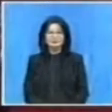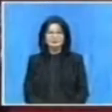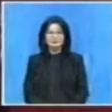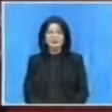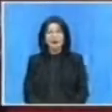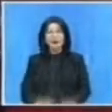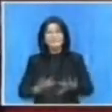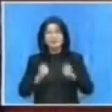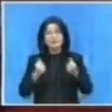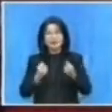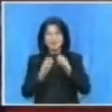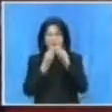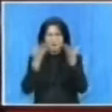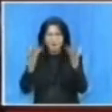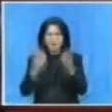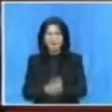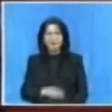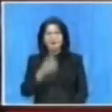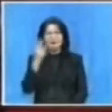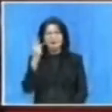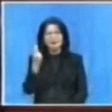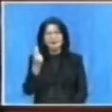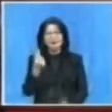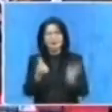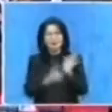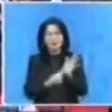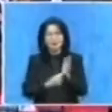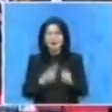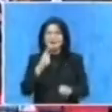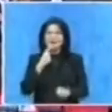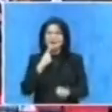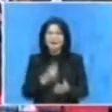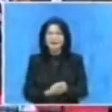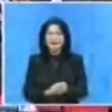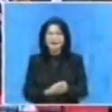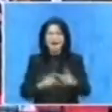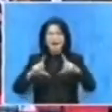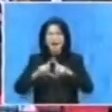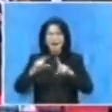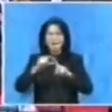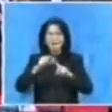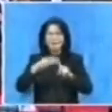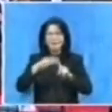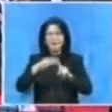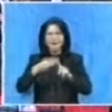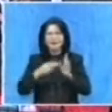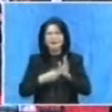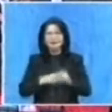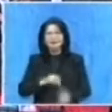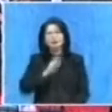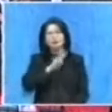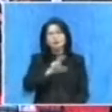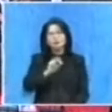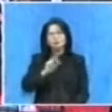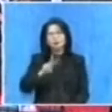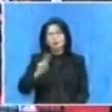Persiapan penyampaian rancangan undang-undang tentang anggaran pendapatan dan belanja negara tahun anggaran